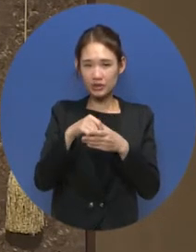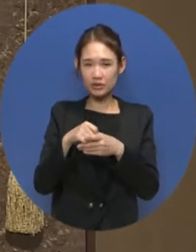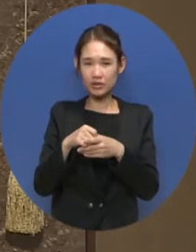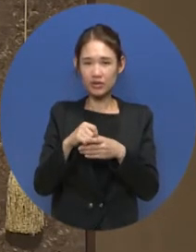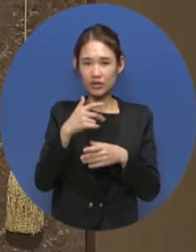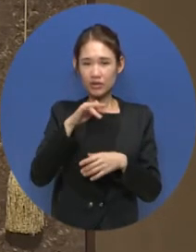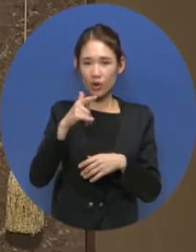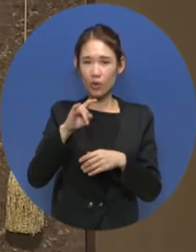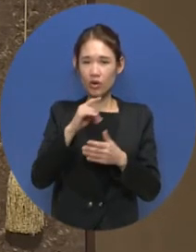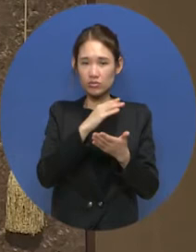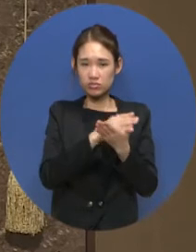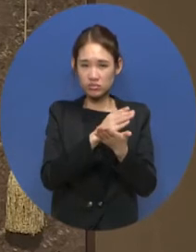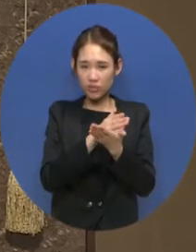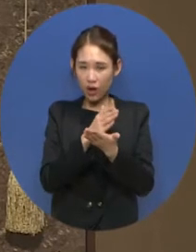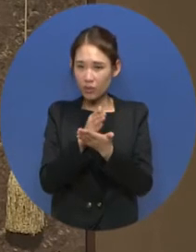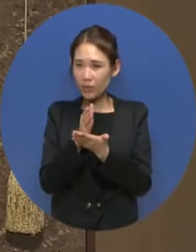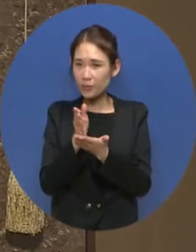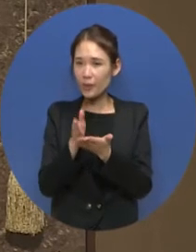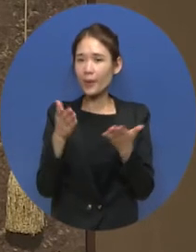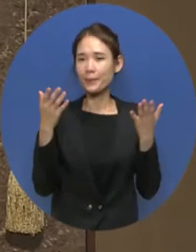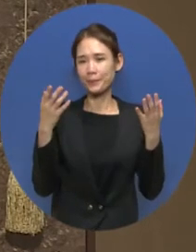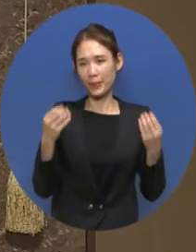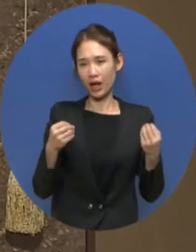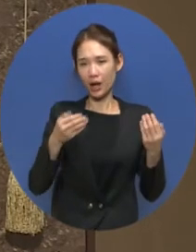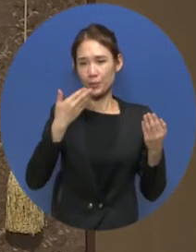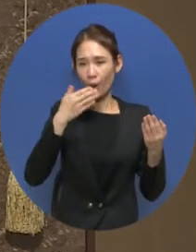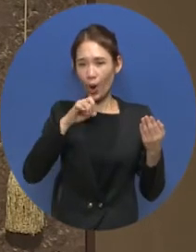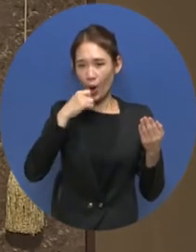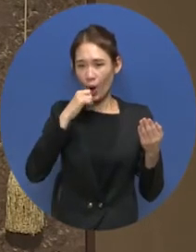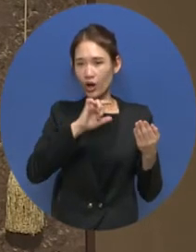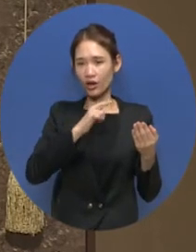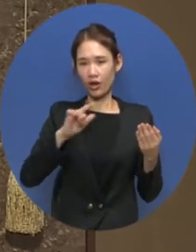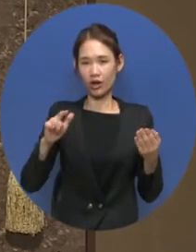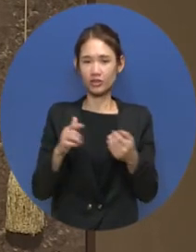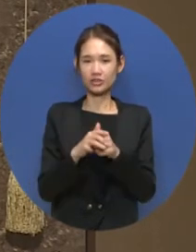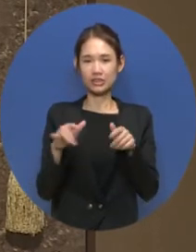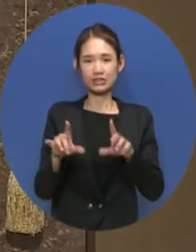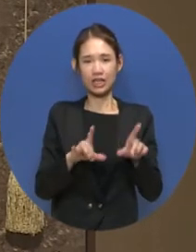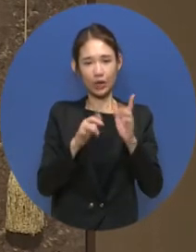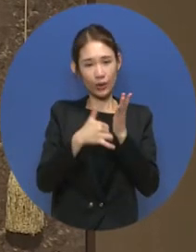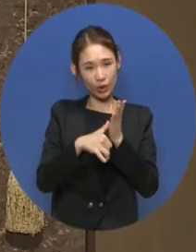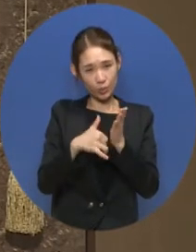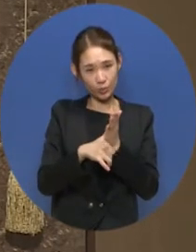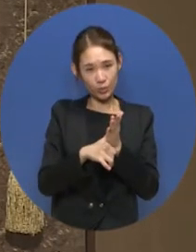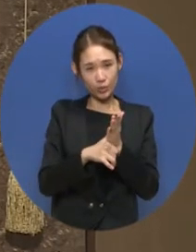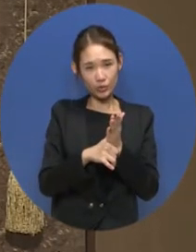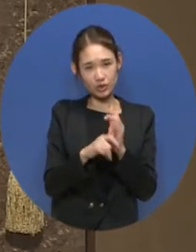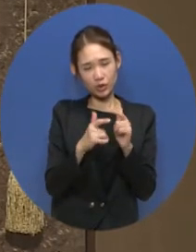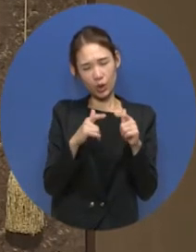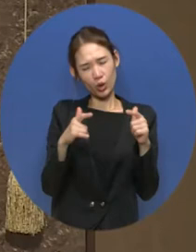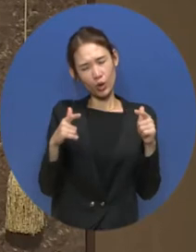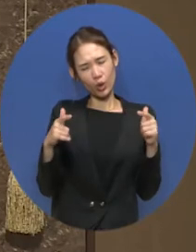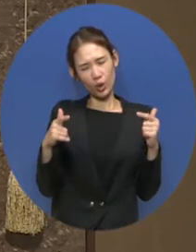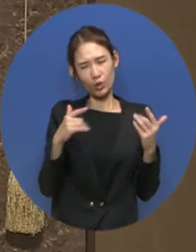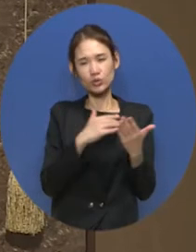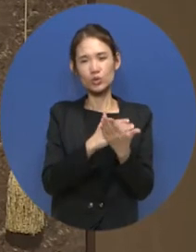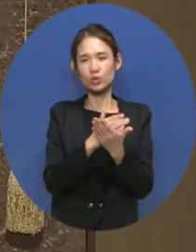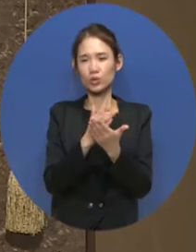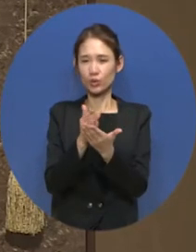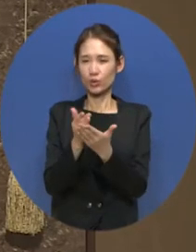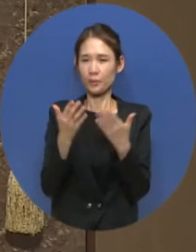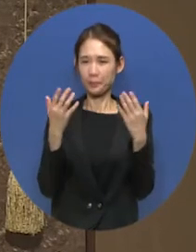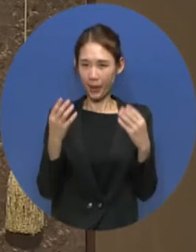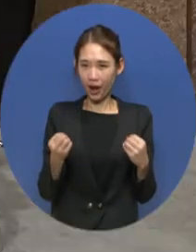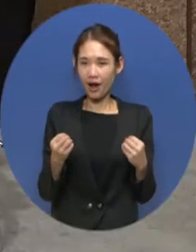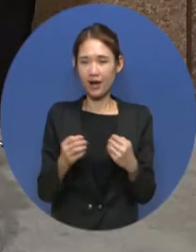뭐 견과류, 뭐 굉장히 많이 있습니다. 먹거리, 네. 뭐 일상 생활용품, 뭐 그런 것들이 굉장히 많이 지금 포진되어